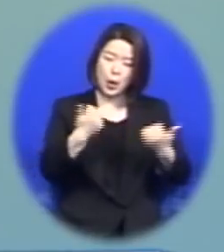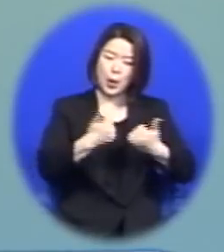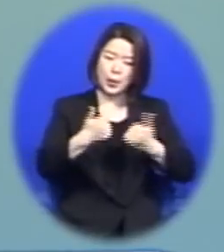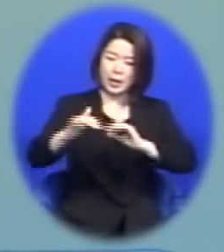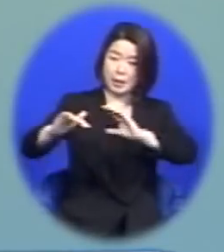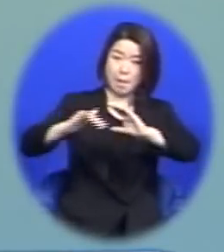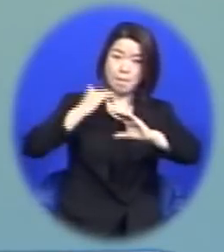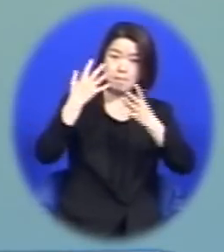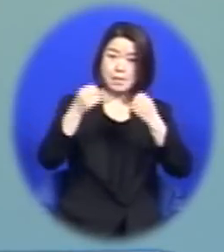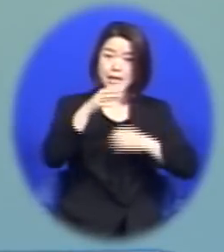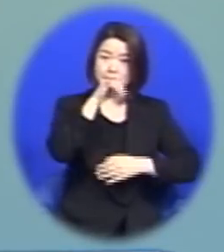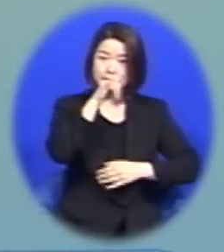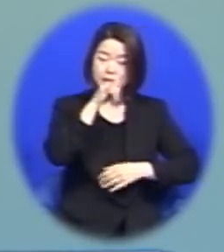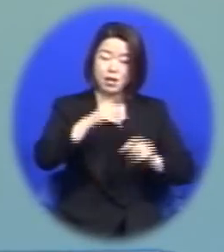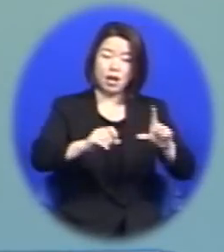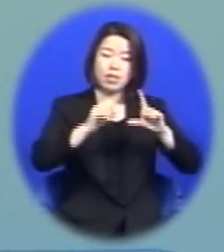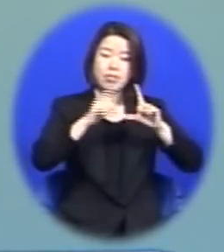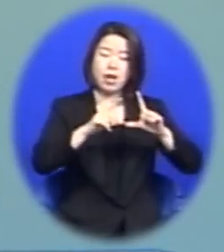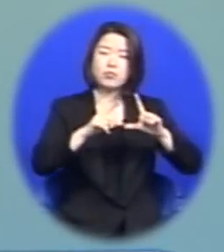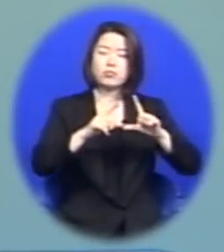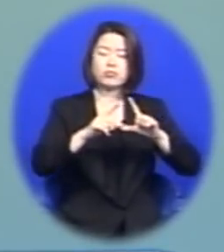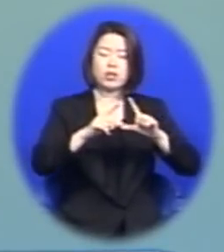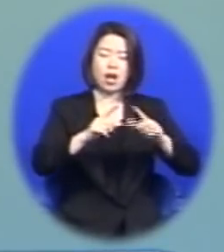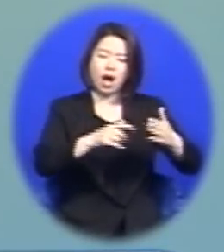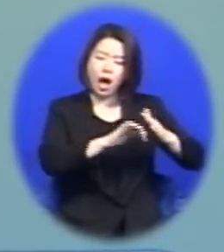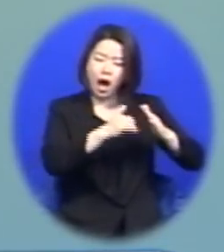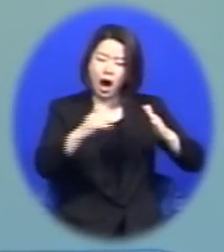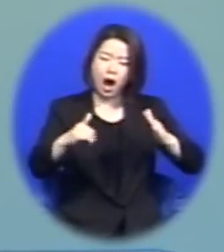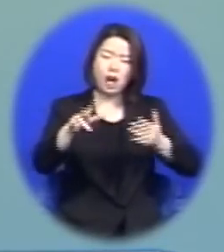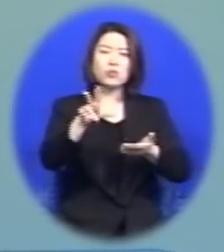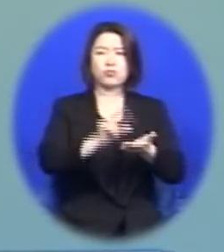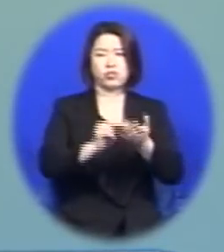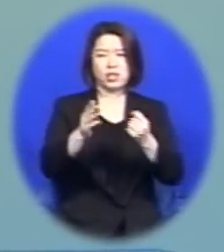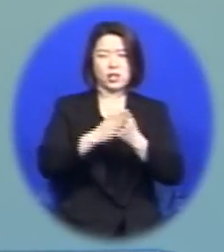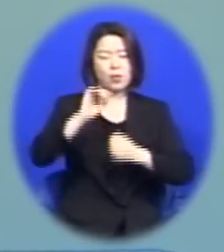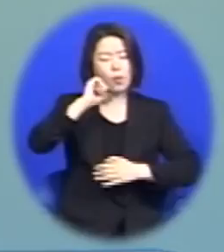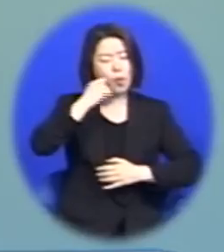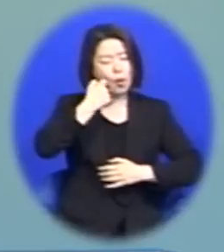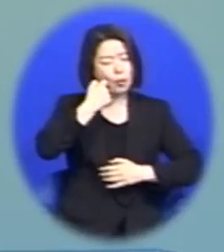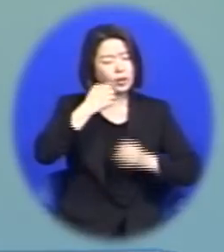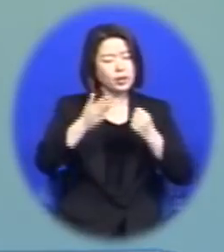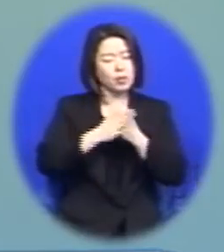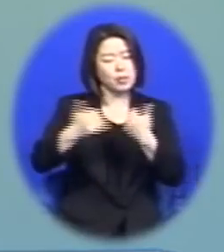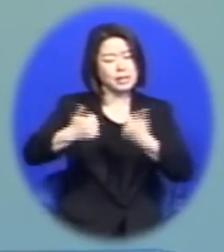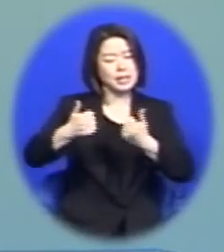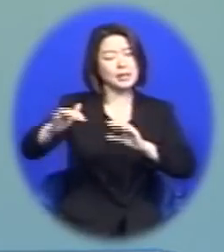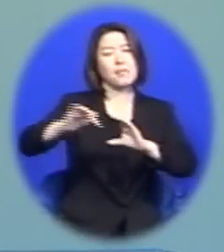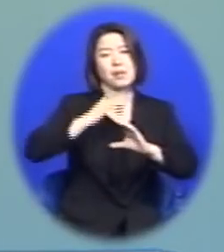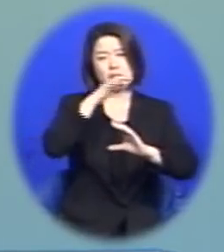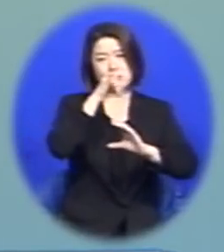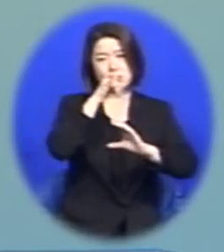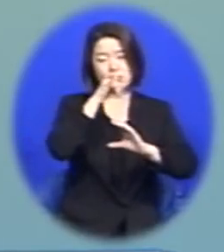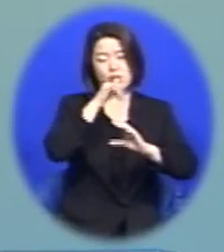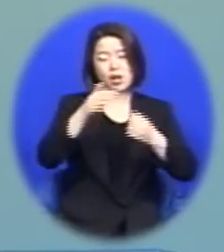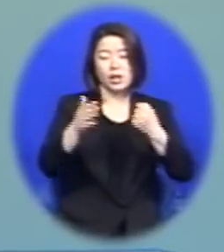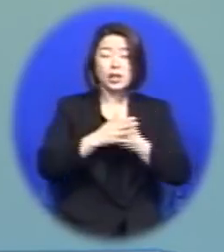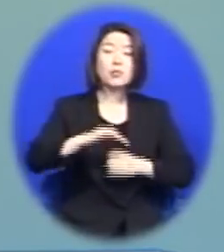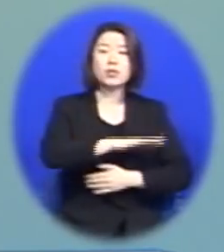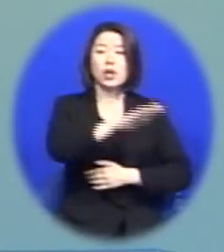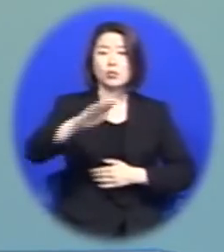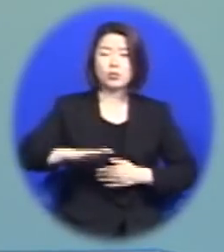대부분은 가족 문제 때문에 겪는 어려움 으로 상담을 하십니다 그러니까 우리 성도들이 얼마나